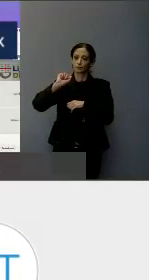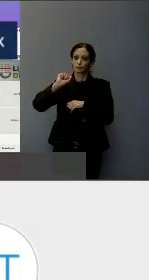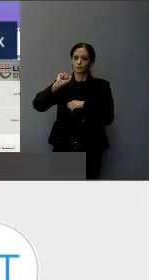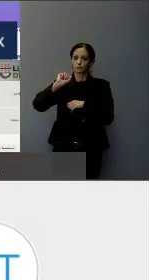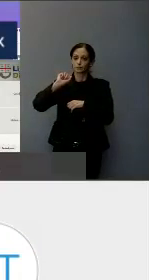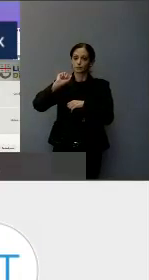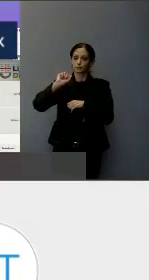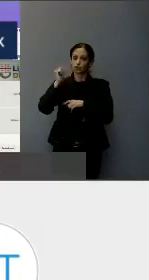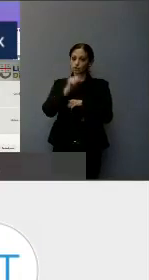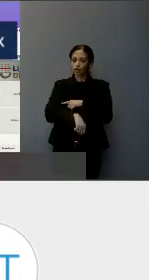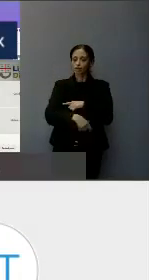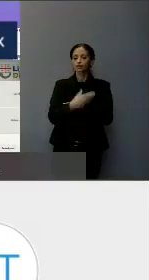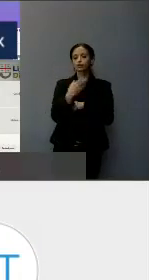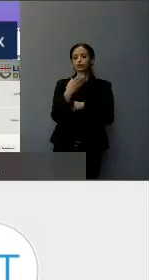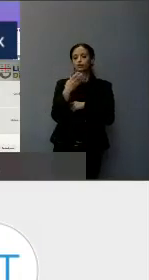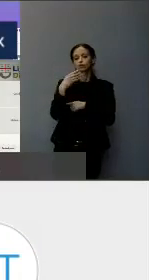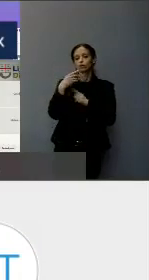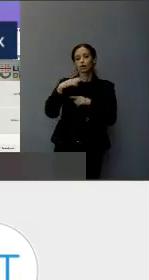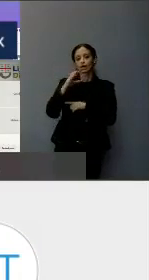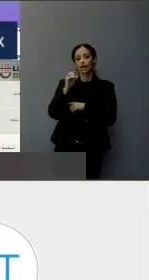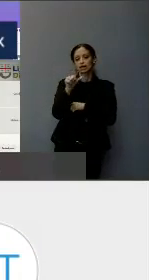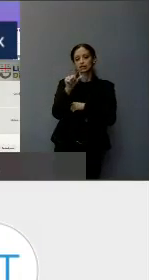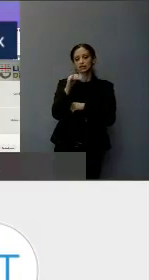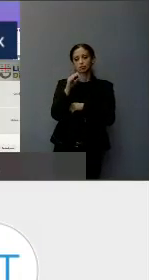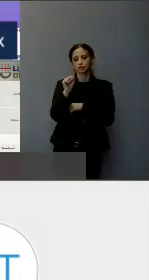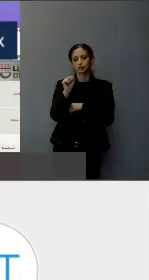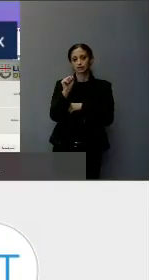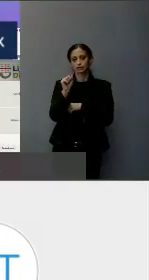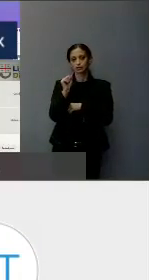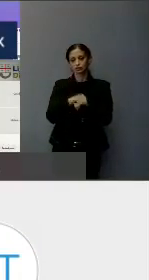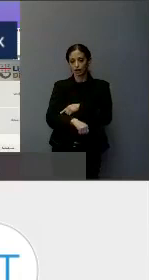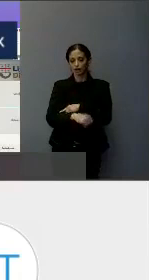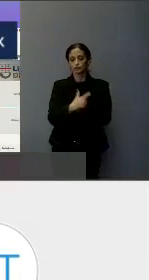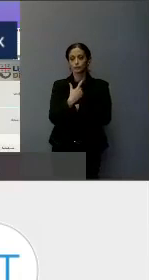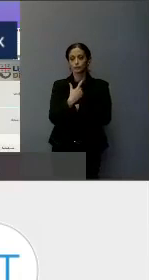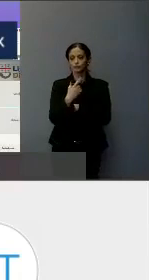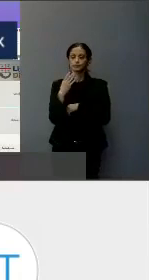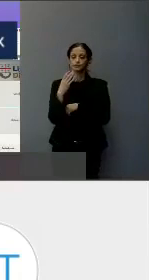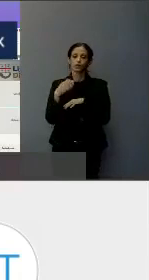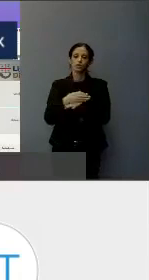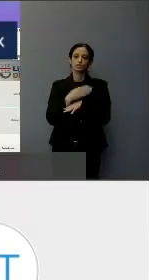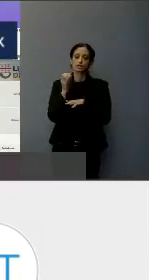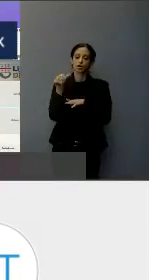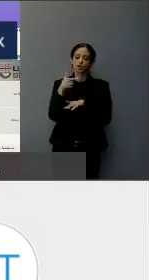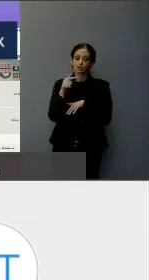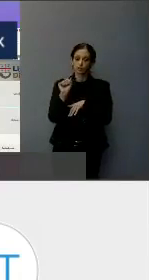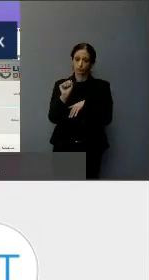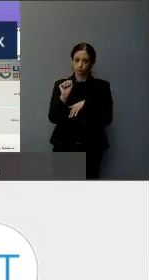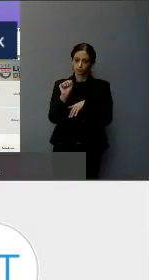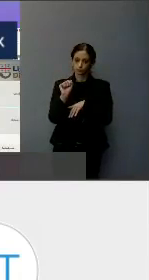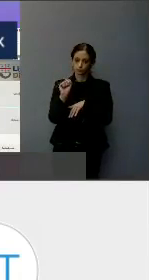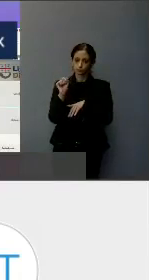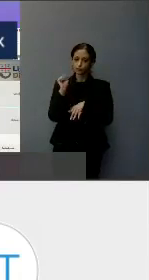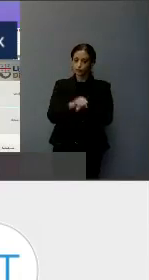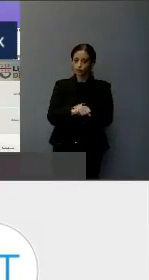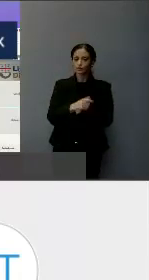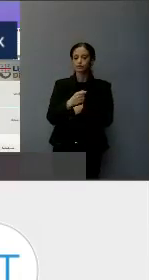il consigliere cassiba contrario consigliere costa contrario